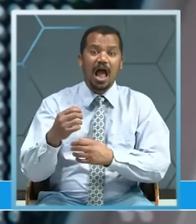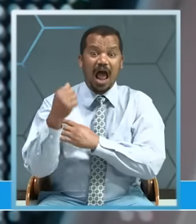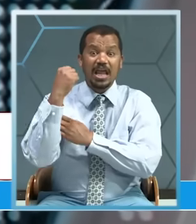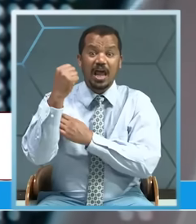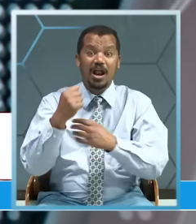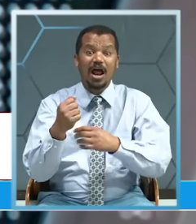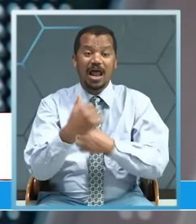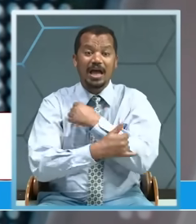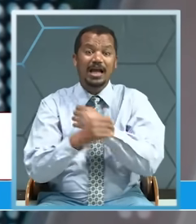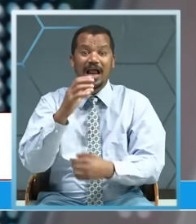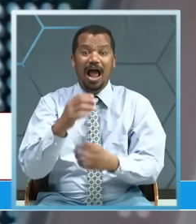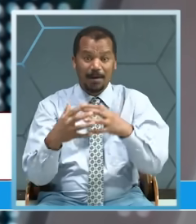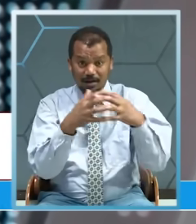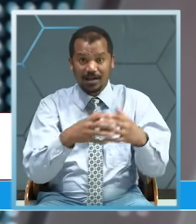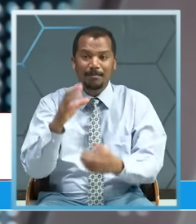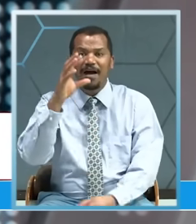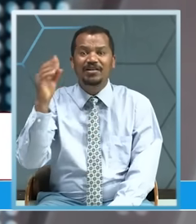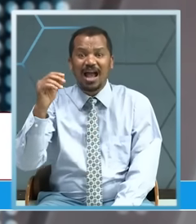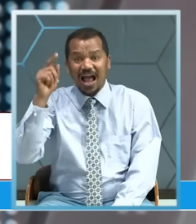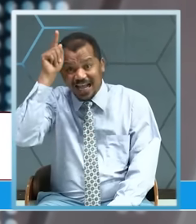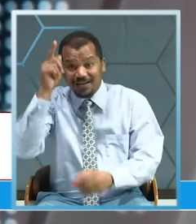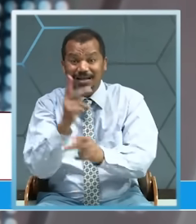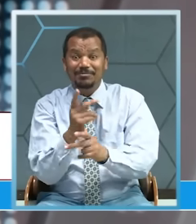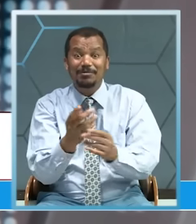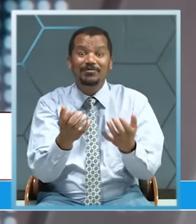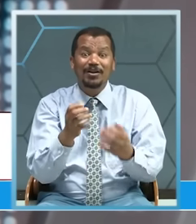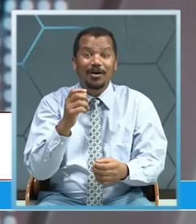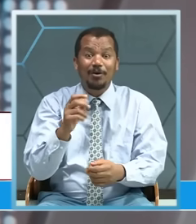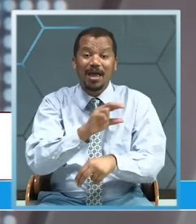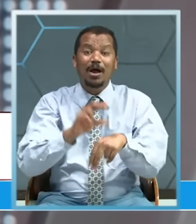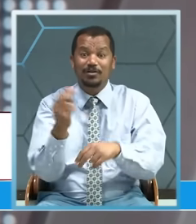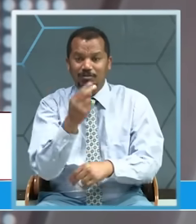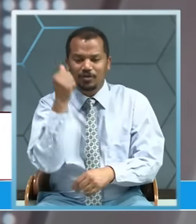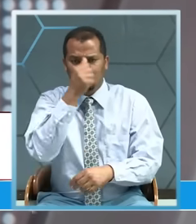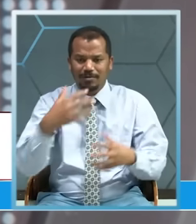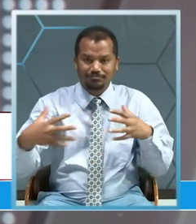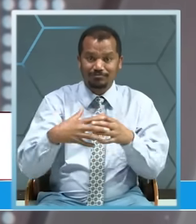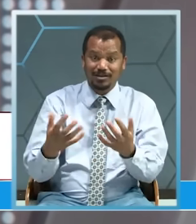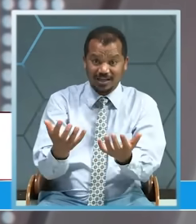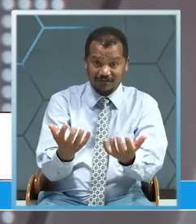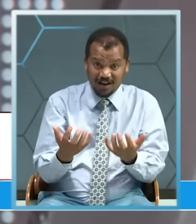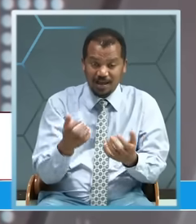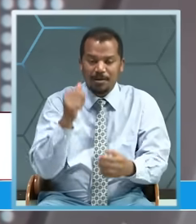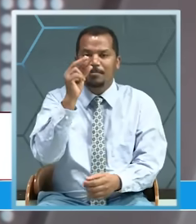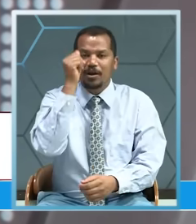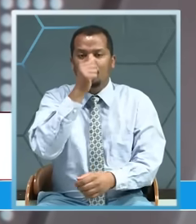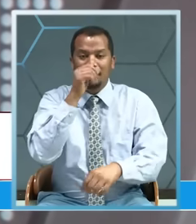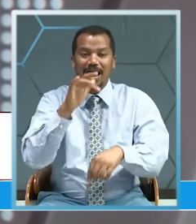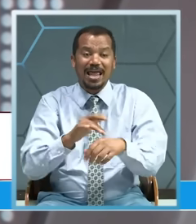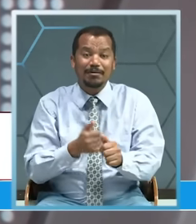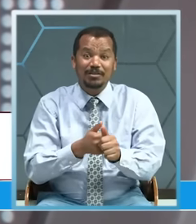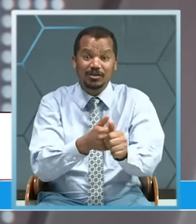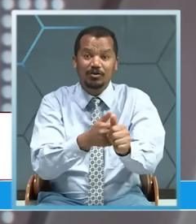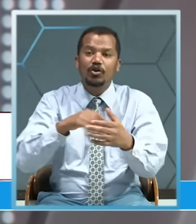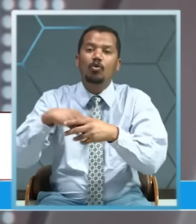ለእለ ሀያሏ ሀገር አሜሪካ በአፍሪካ ቀንድ ማስጠበቅ ለምትፈልገው ብሔራዊ ጥቅም ኢትዮጵያን አጋር ማድረግ ከፈለገች